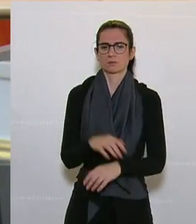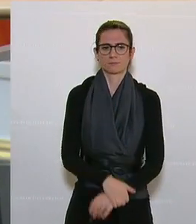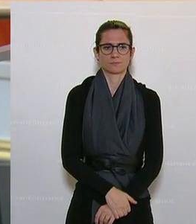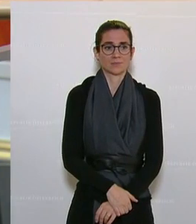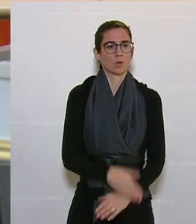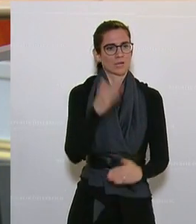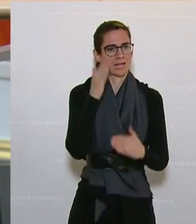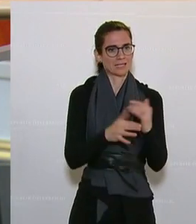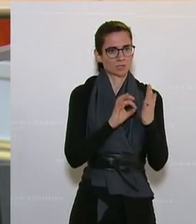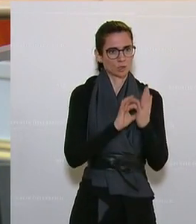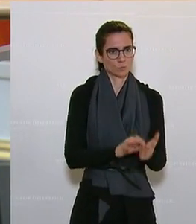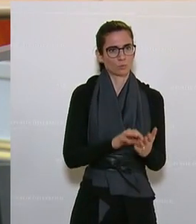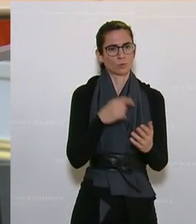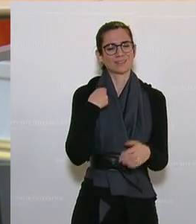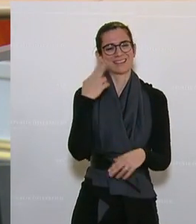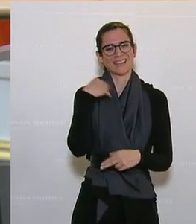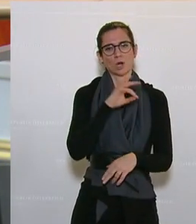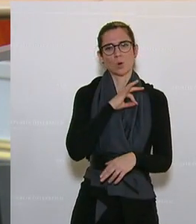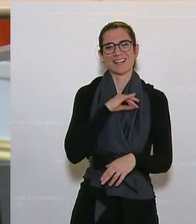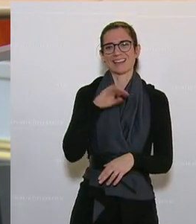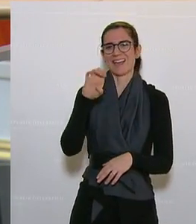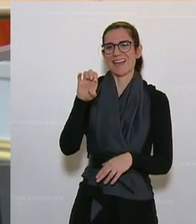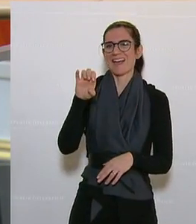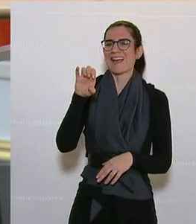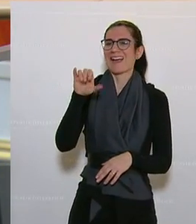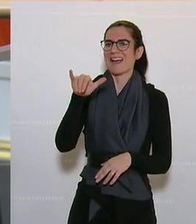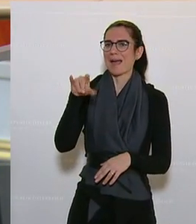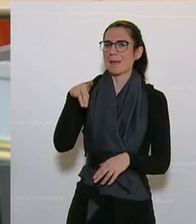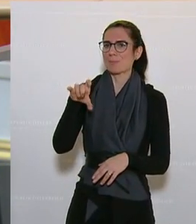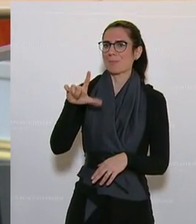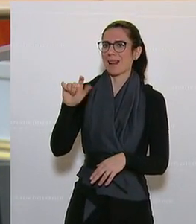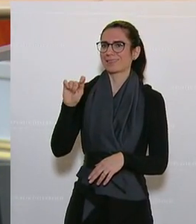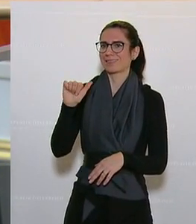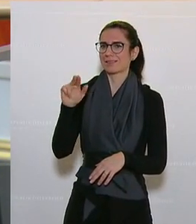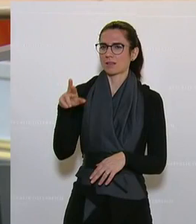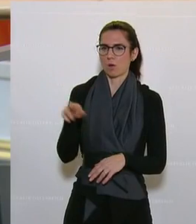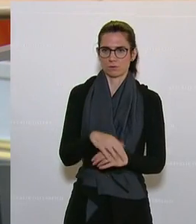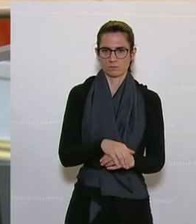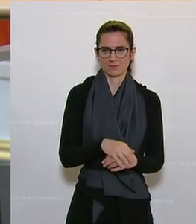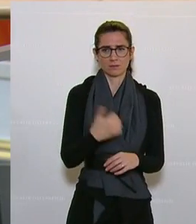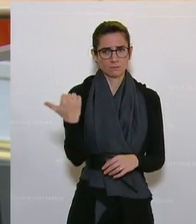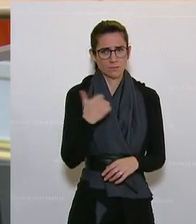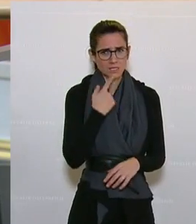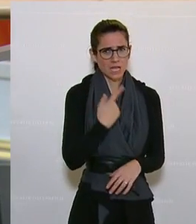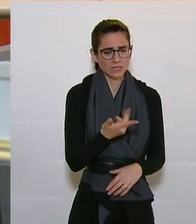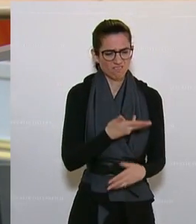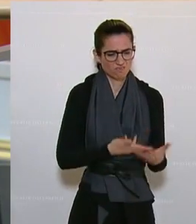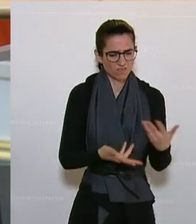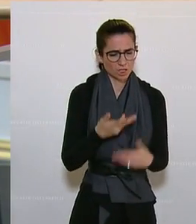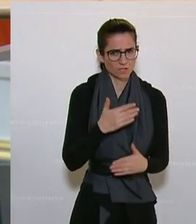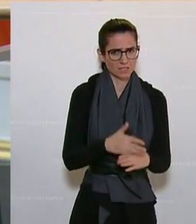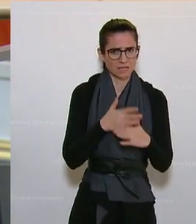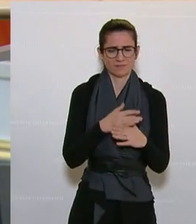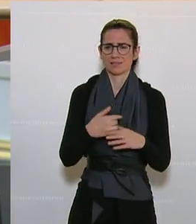und ein letzter Punkt, Herr Kollege Eipeltauer, man kann ja vieles behaupten, aber dass die Wirtschaftshilfen, und da sehe ich mich auch